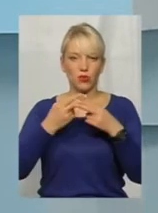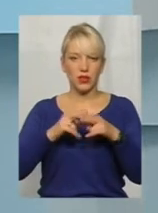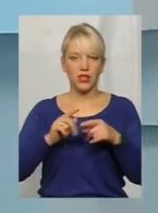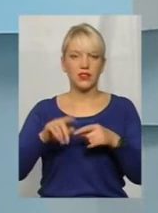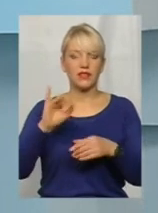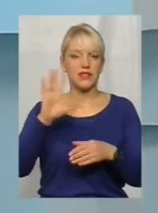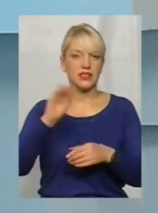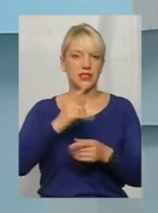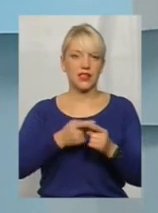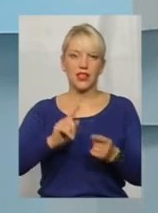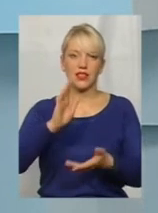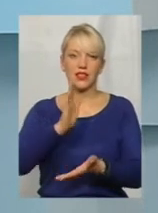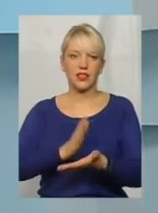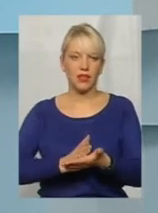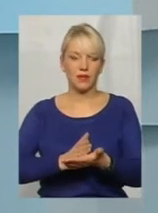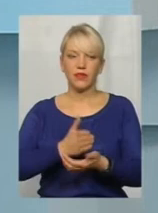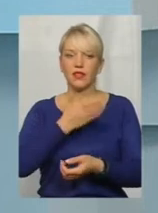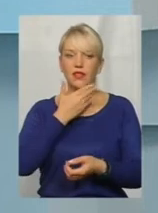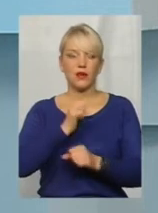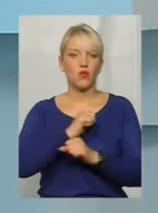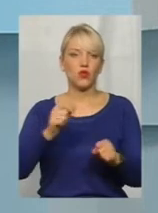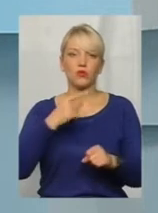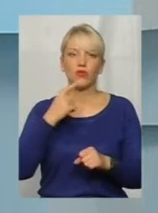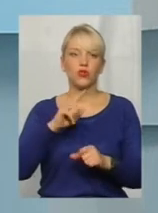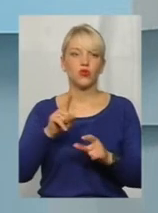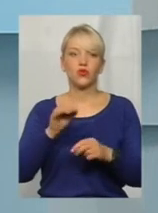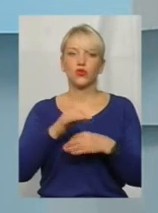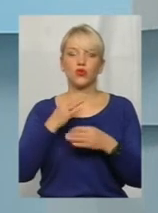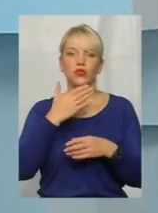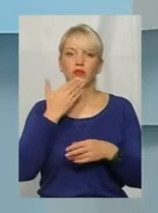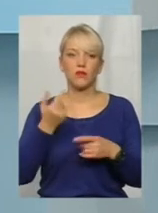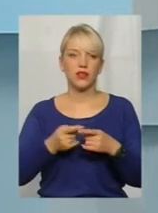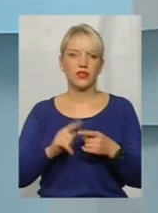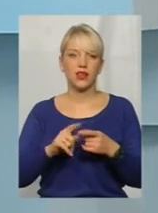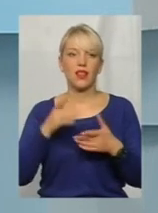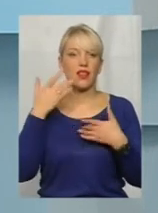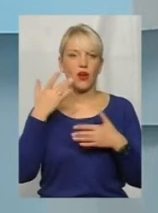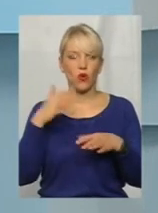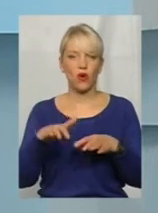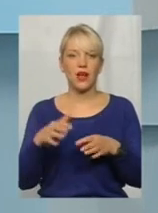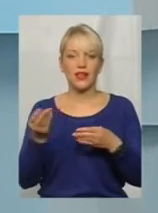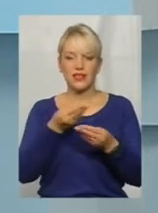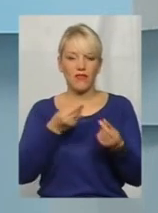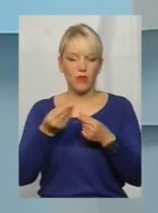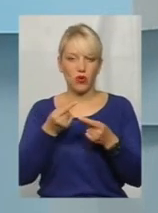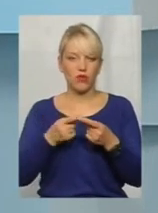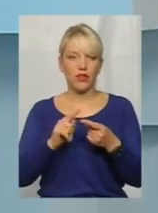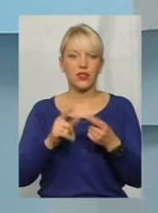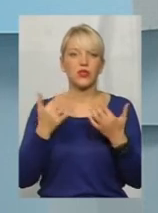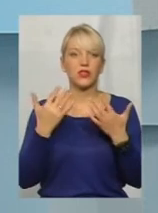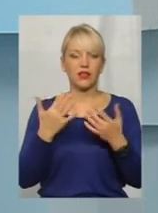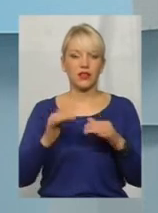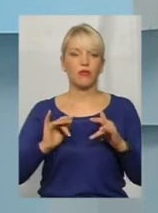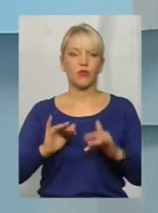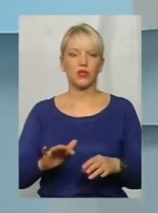є. І не можна говорити, що немає нічого, що це дуже легко сфабрикувати, оскільки в процесі